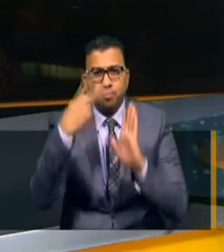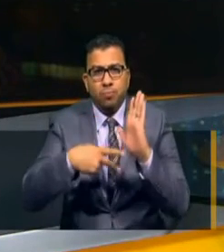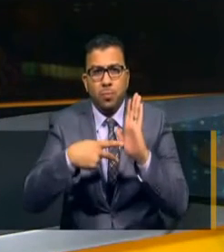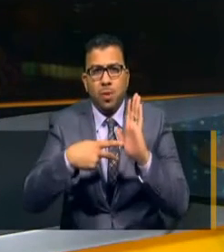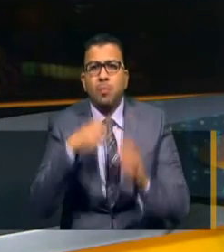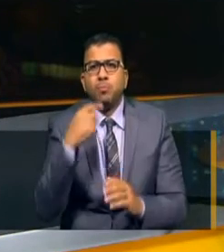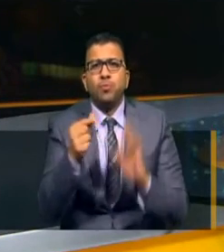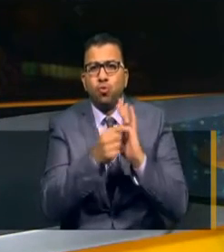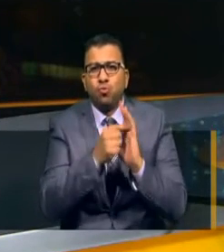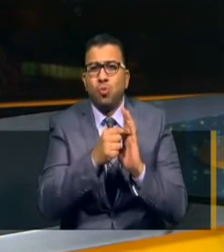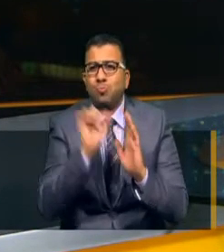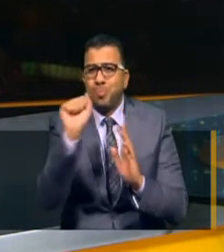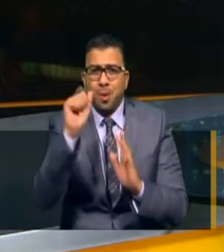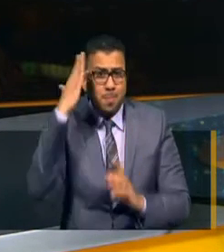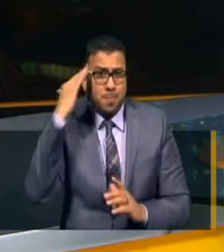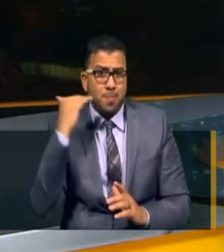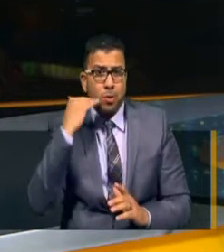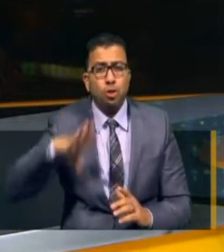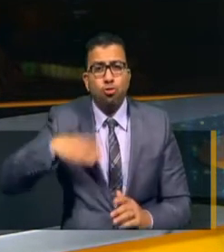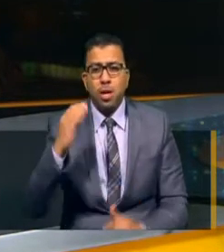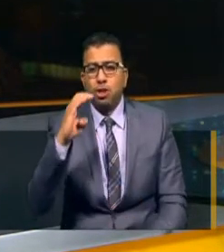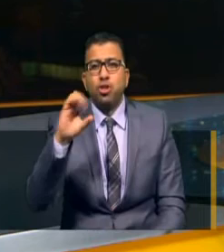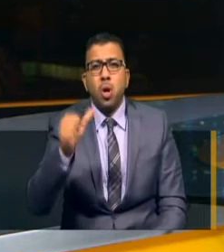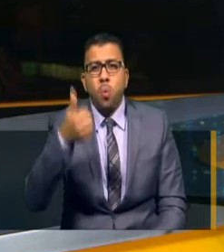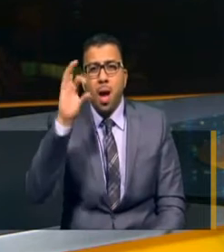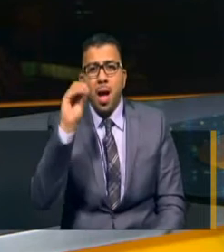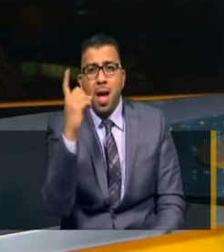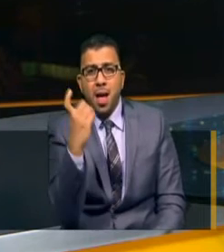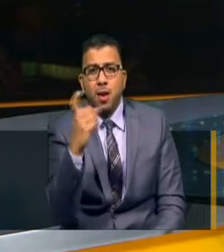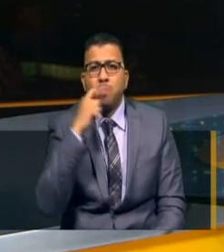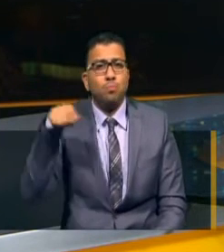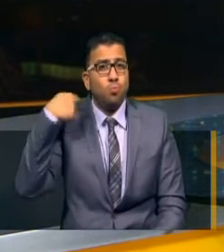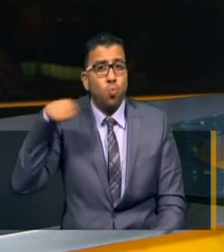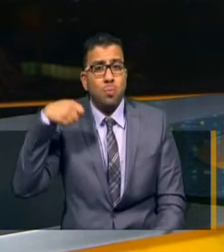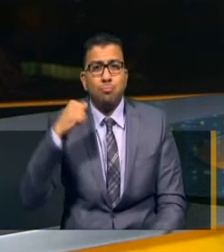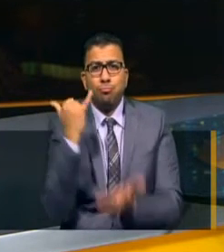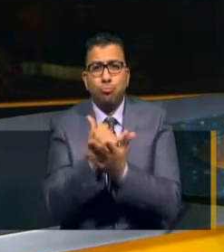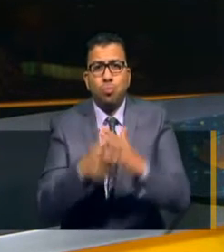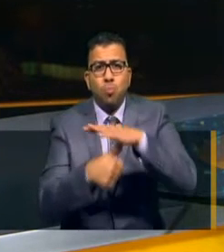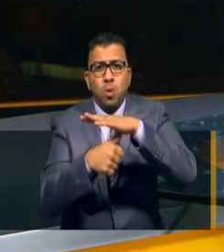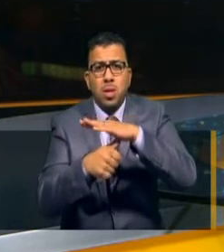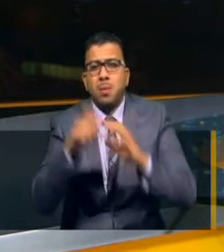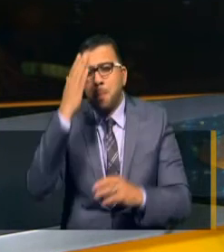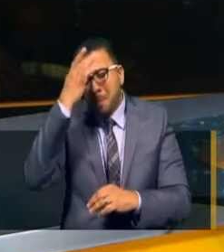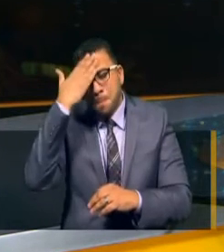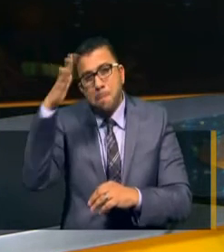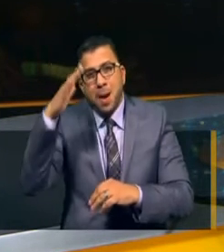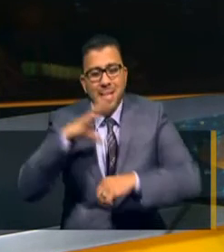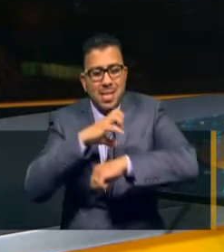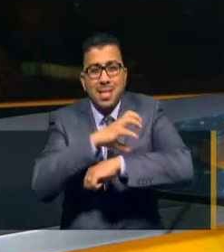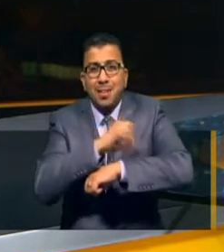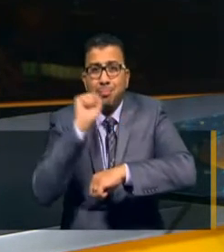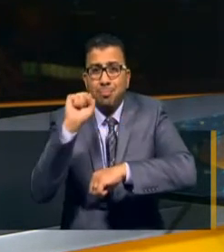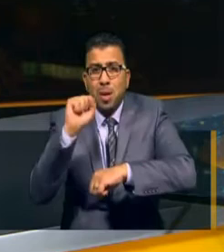اعتمدت حرم صاحب السمو حاكم الشارقة سمو الشيخة جواهر بنت محمد القاسمي الرئيس المؤسس لجمعية أصدقاء مرضى السرطان،